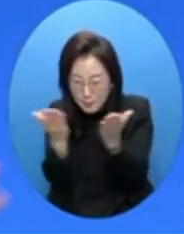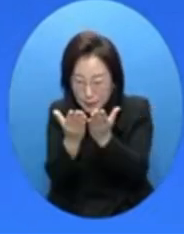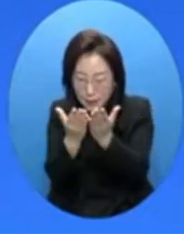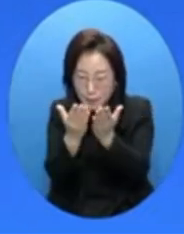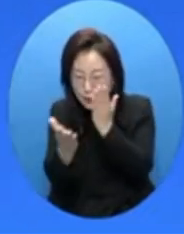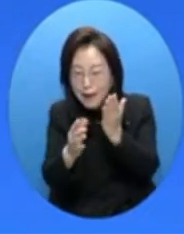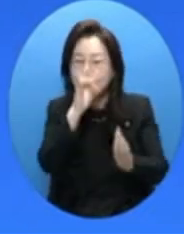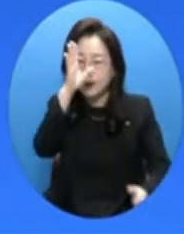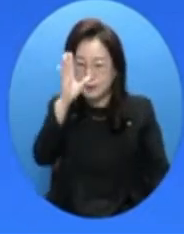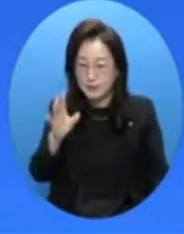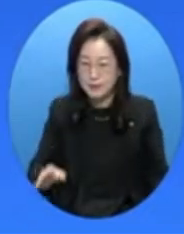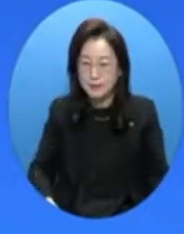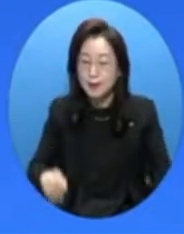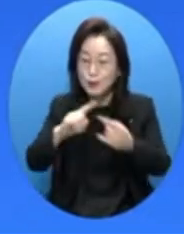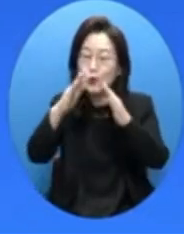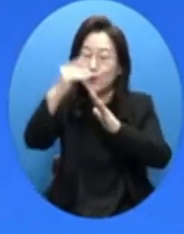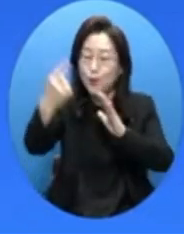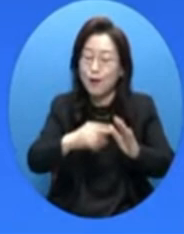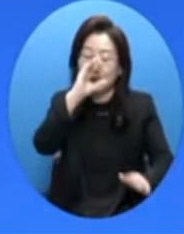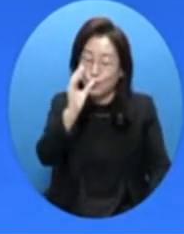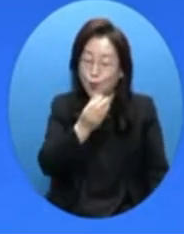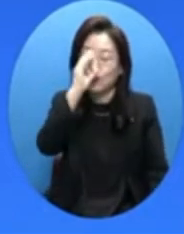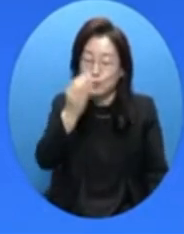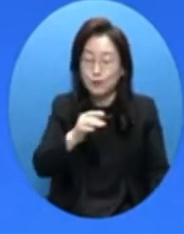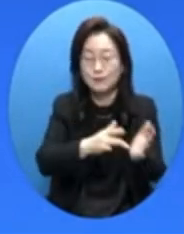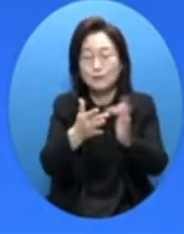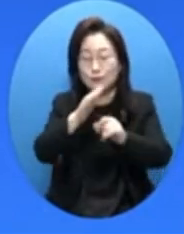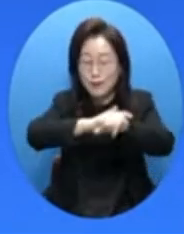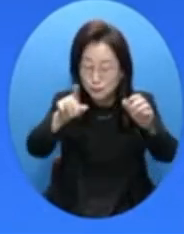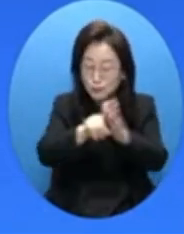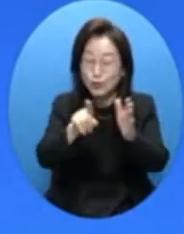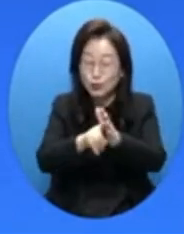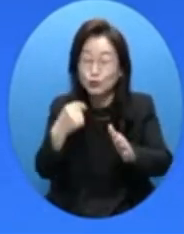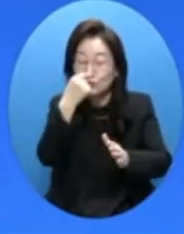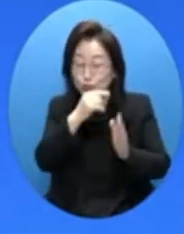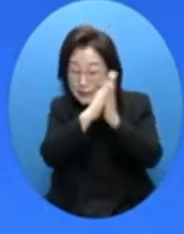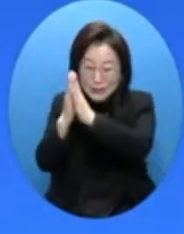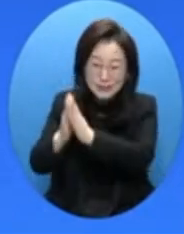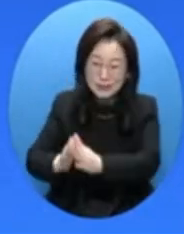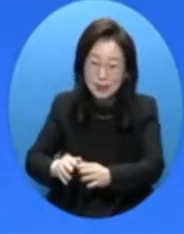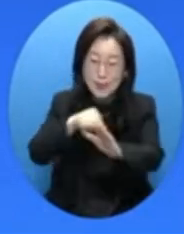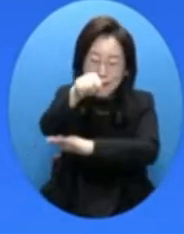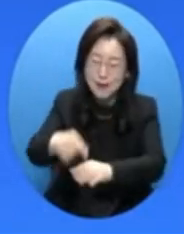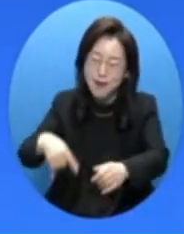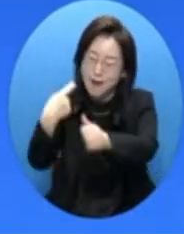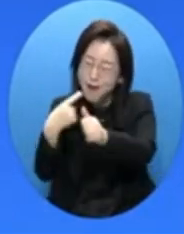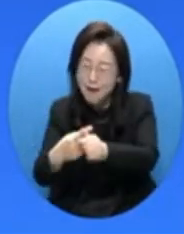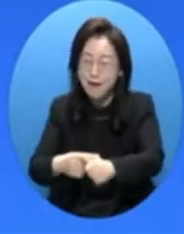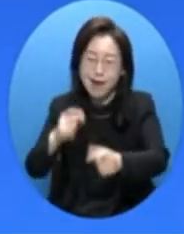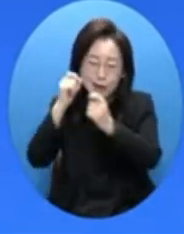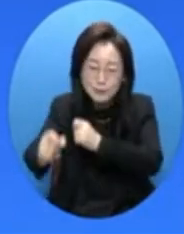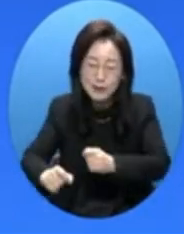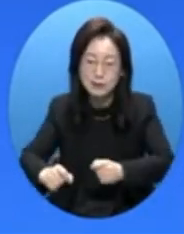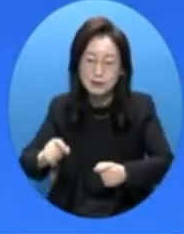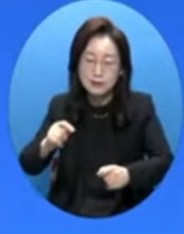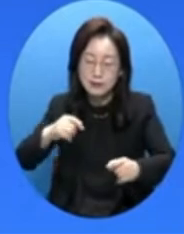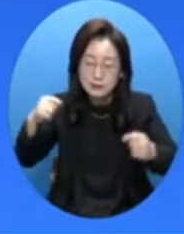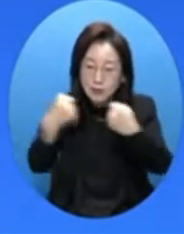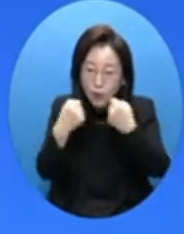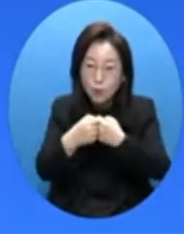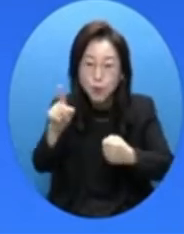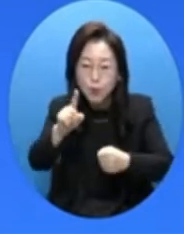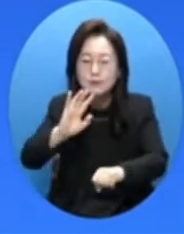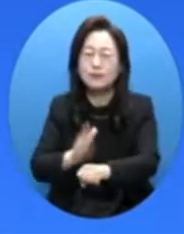분리되어서는 안 됩니다 교회에 나와서는 거룩 거룩 예수를 다니는 것 같은데 나가서는 욕하고 싸우고 거짓말하고 사기 친다면 그것은 예수를